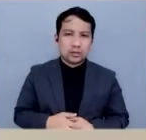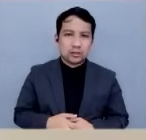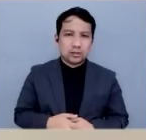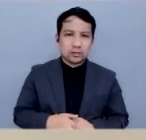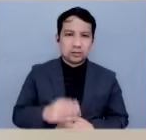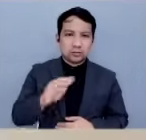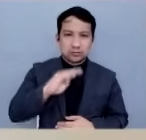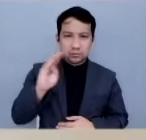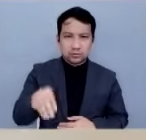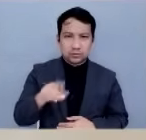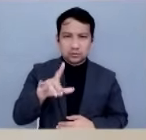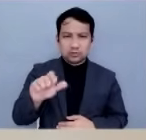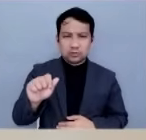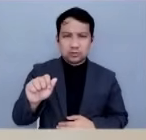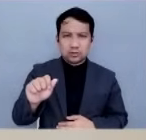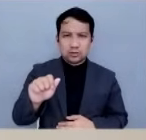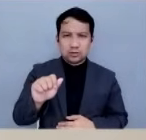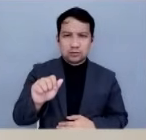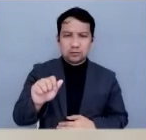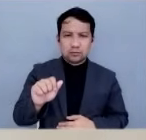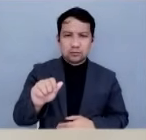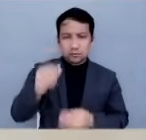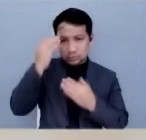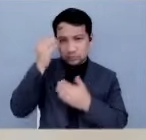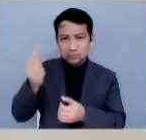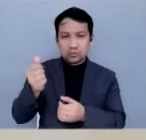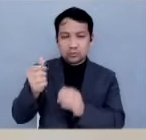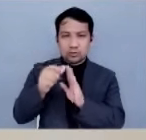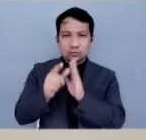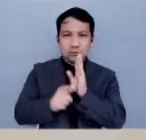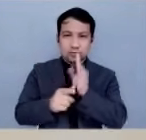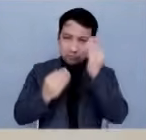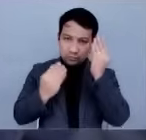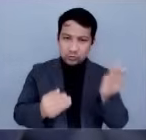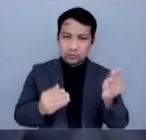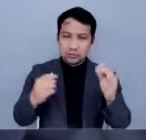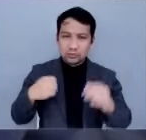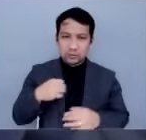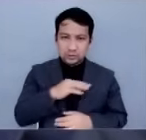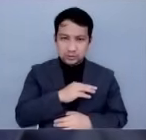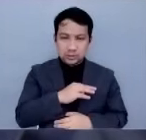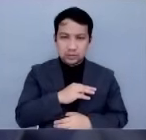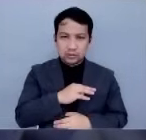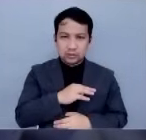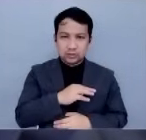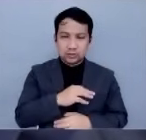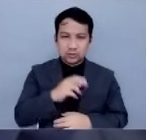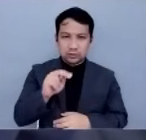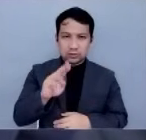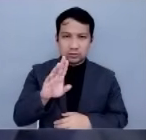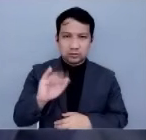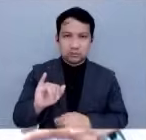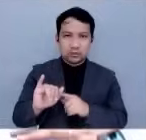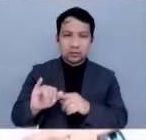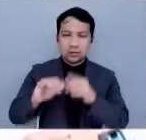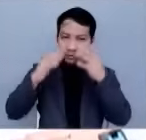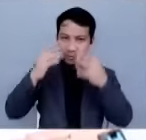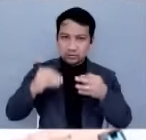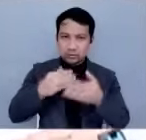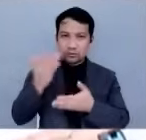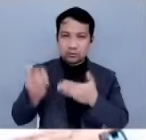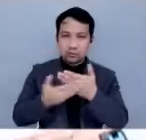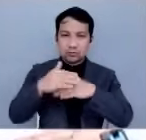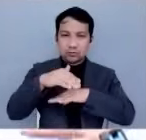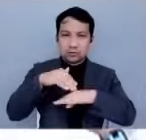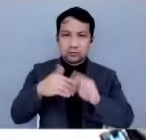naman, iginiit din na sumusunod sila sa batas maging ang kanilang mga empleyado. Pero ang NBI, disidido nang ipatawag ang tech